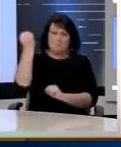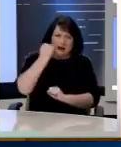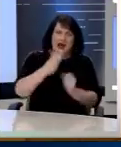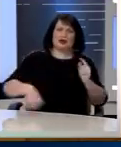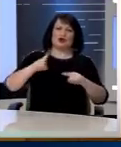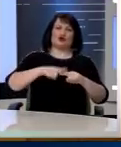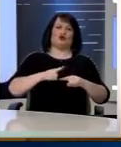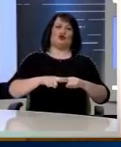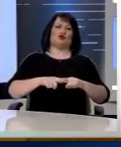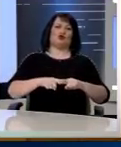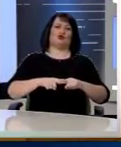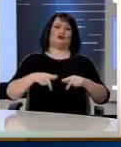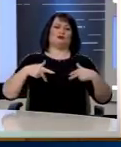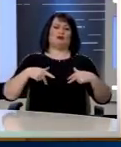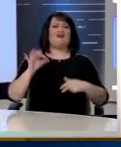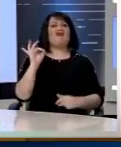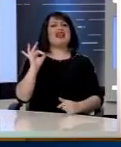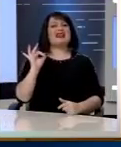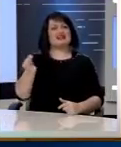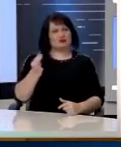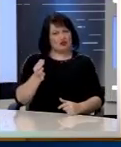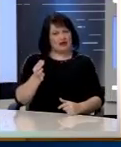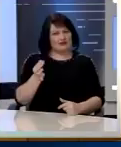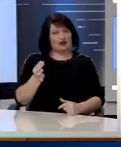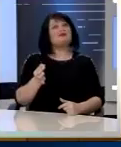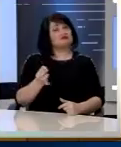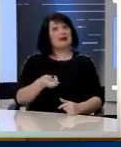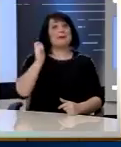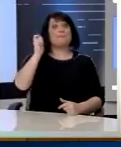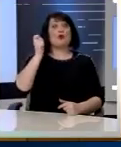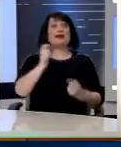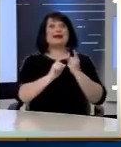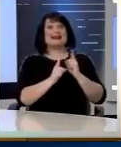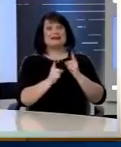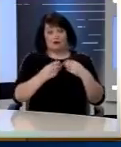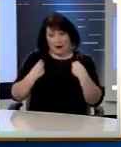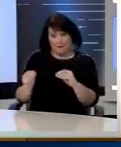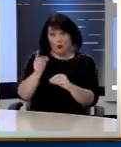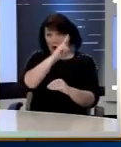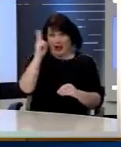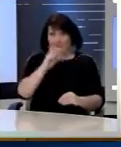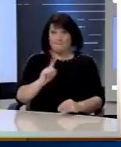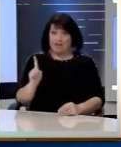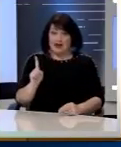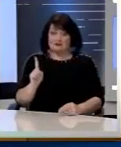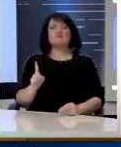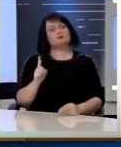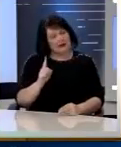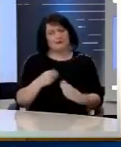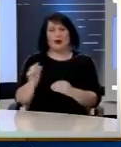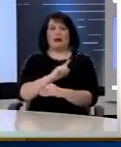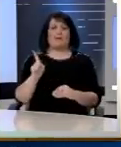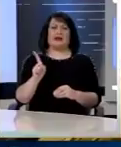δημοσίου. Εγώ αντιλαμβάνομαι αυτά που λέει ο κύριος Φίλης. Και αν υπάρχει πολιτική συμφωνία να μην πουλήσουμε προς τη Σαουδική Αραβία, να μην πουλήσουμε.